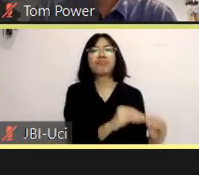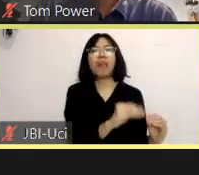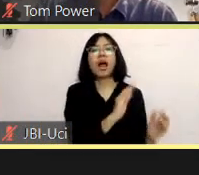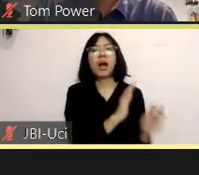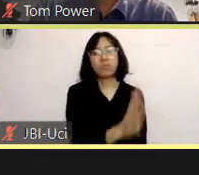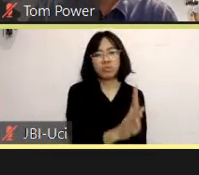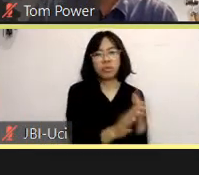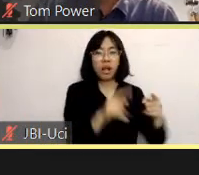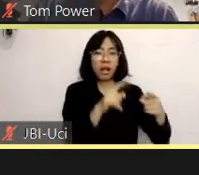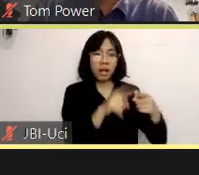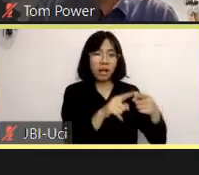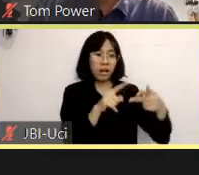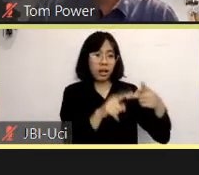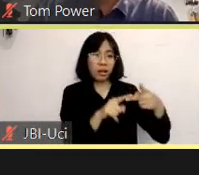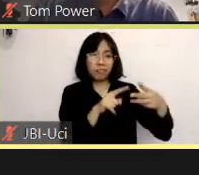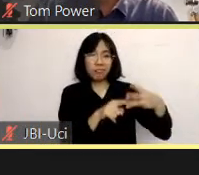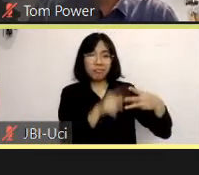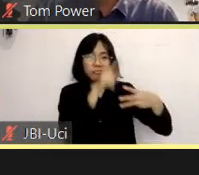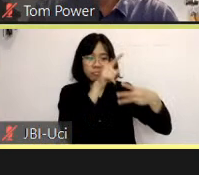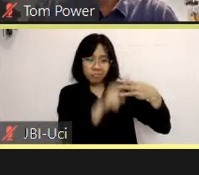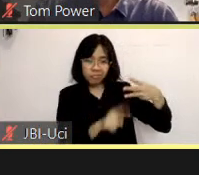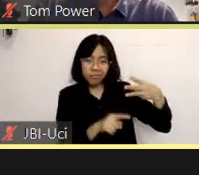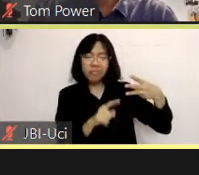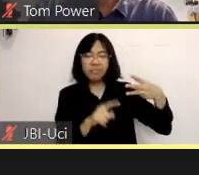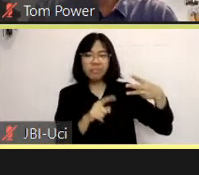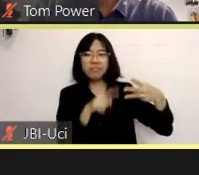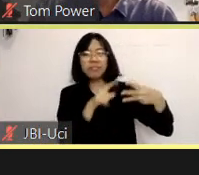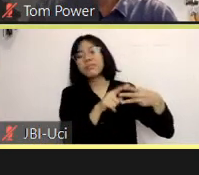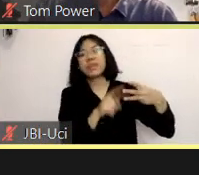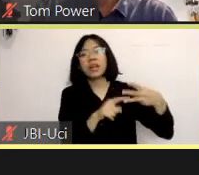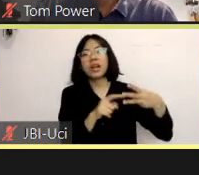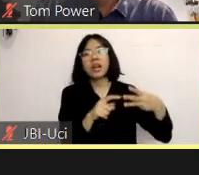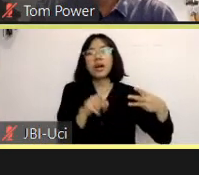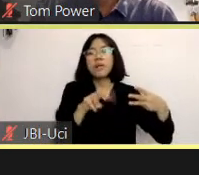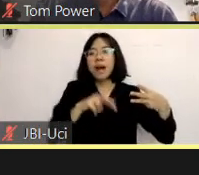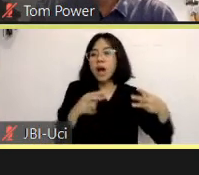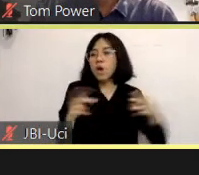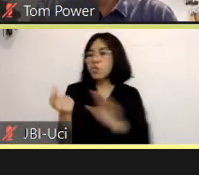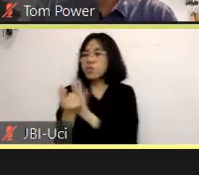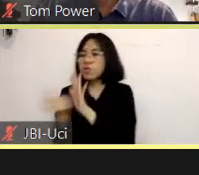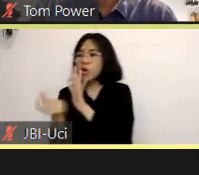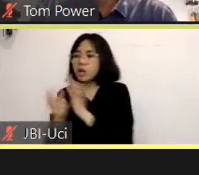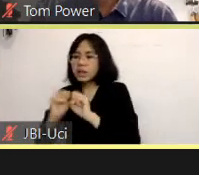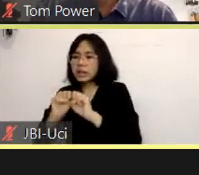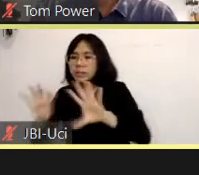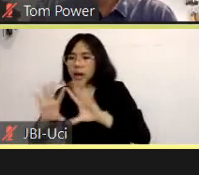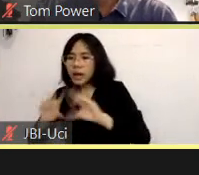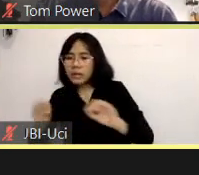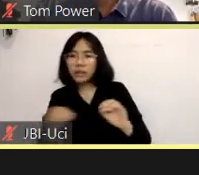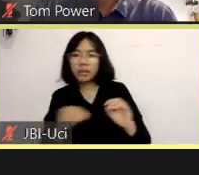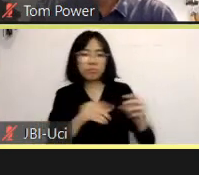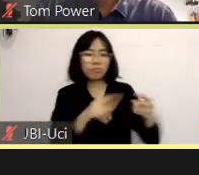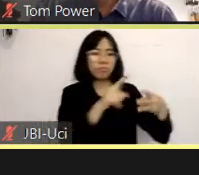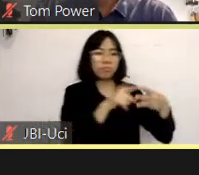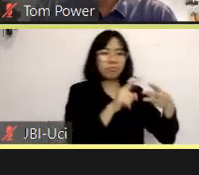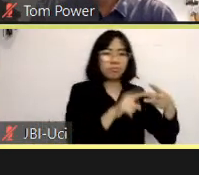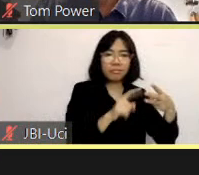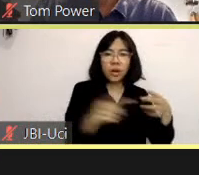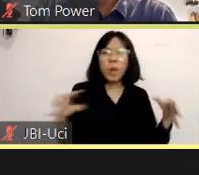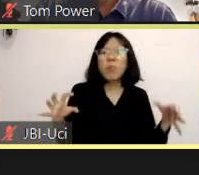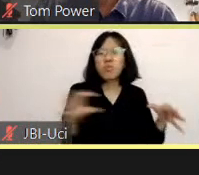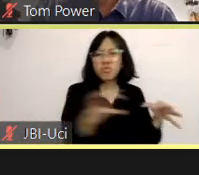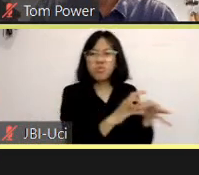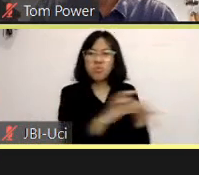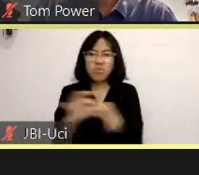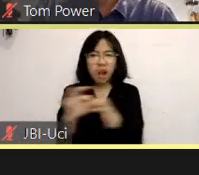bahwa apa yang terjadi dalam konteks Undang-Undang Cipta Kerja itu hanya merupakan kontinuitas dari serangan-serangan